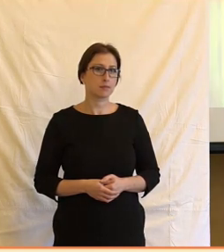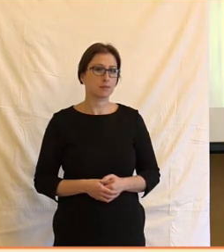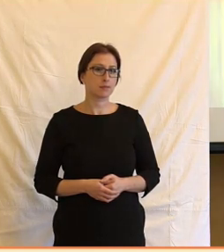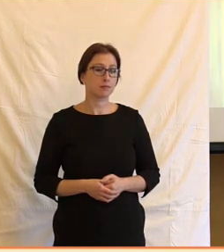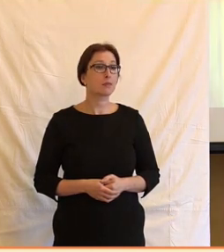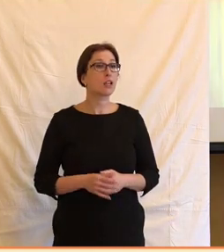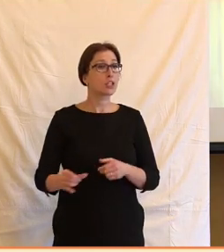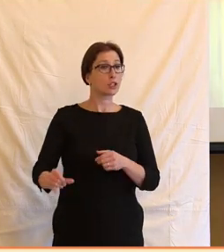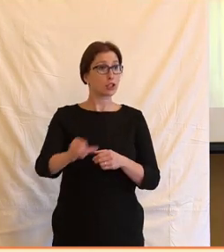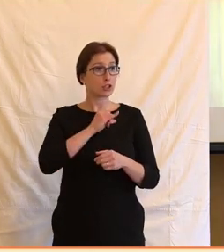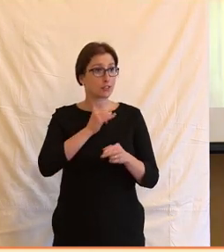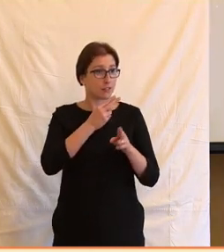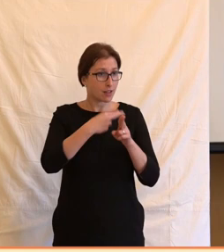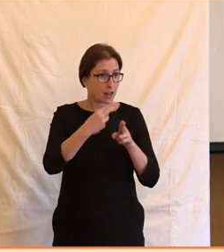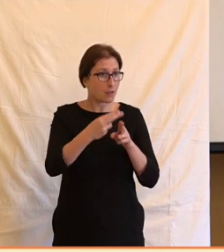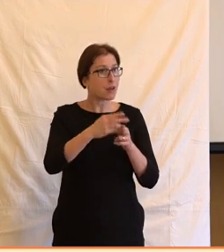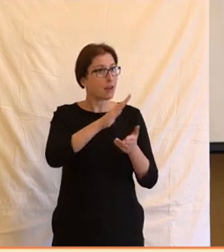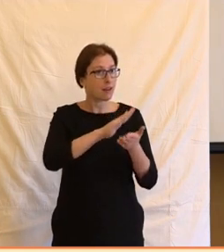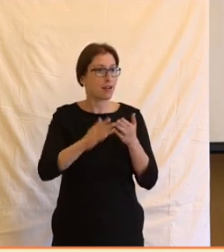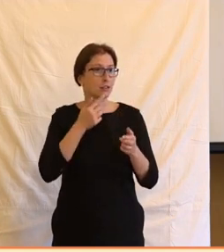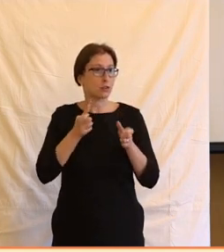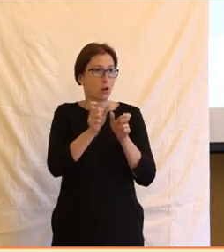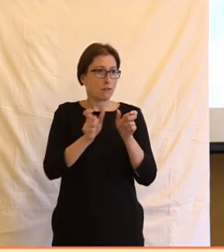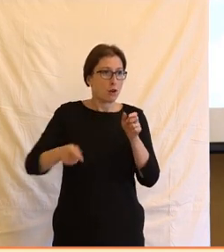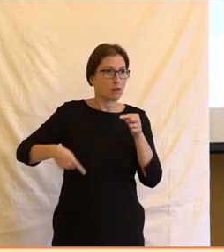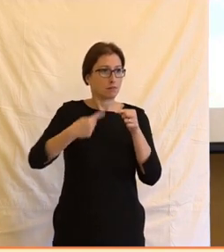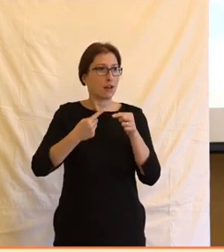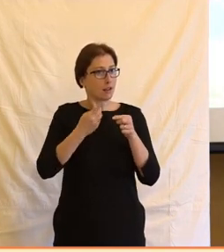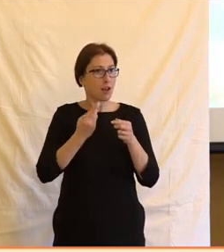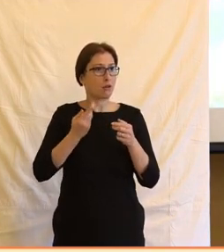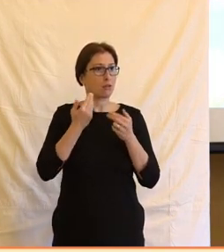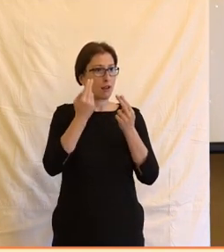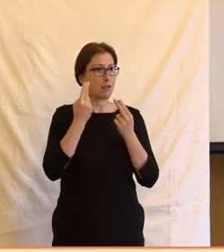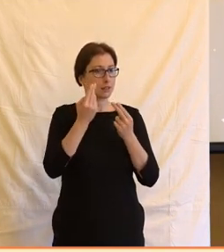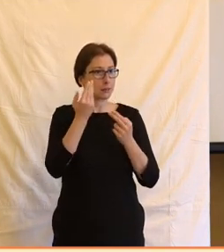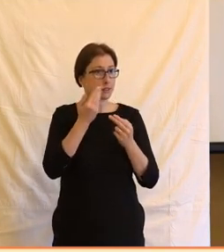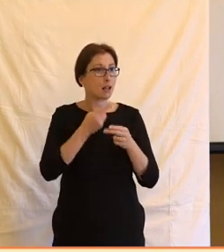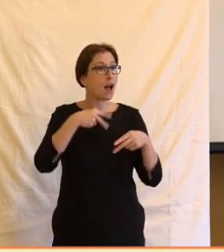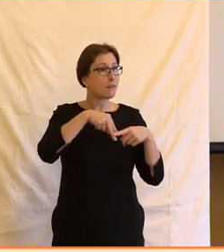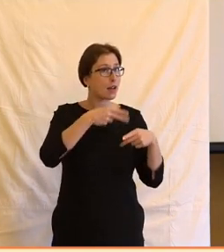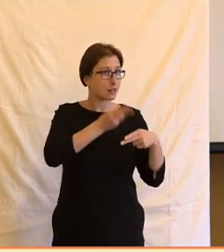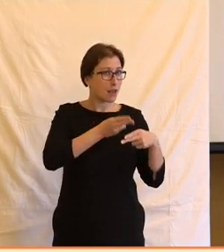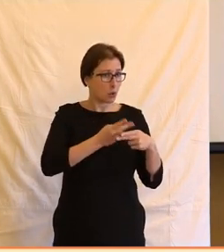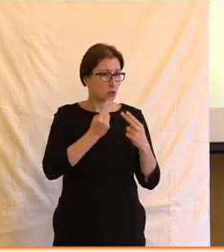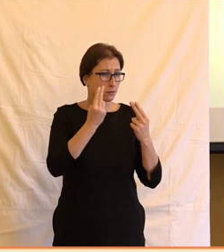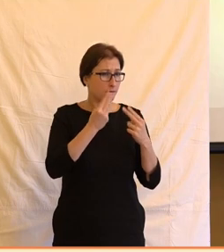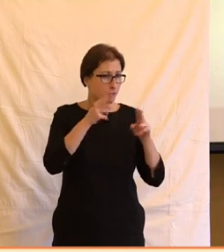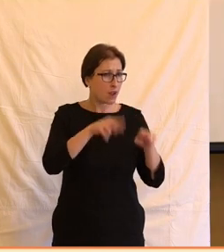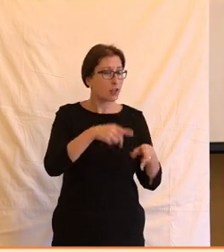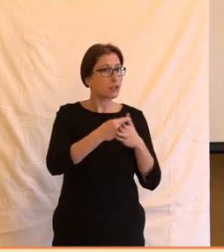Jenom včasná terapie vrátí vašim slovům smysl. Nepodceňujte afázii. Vyhledejte